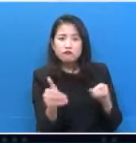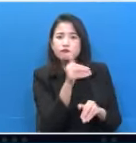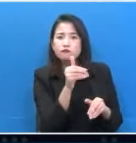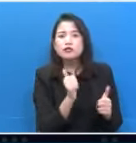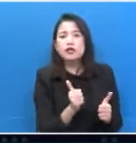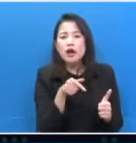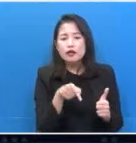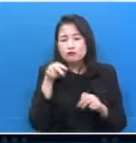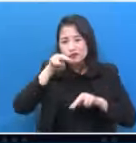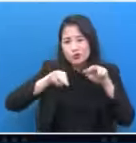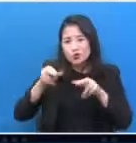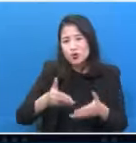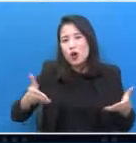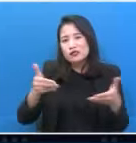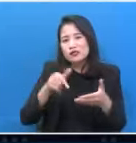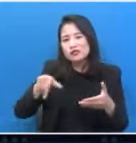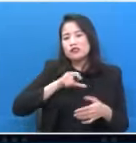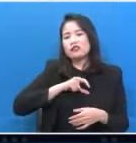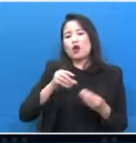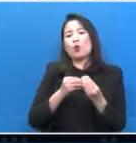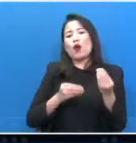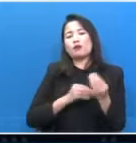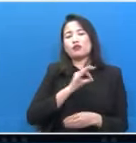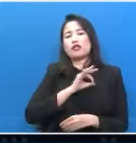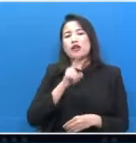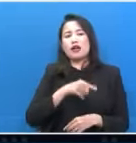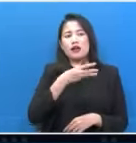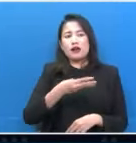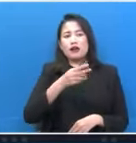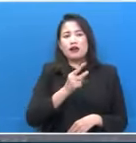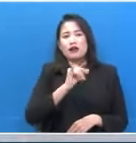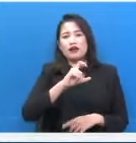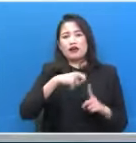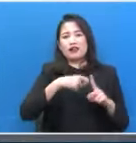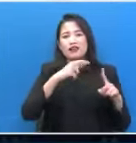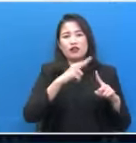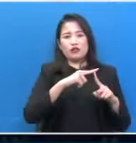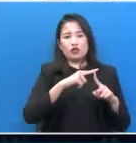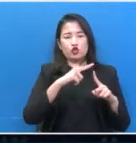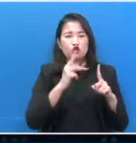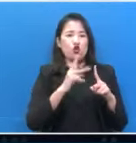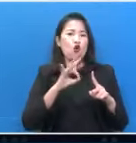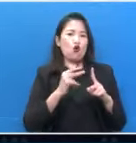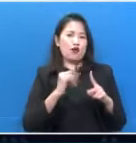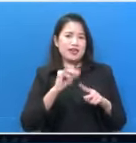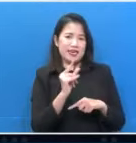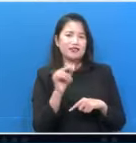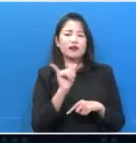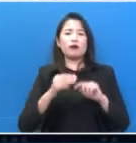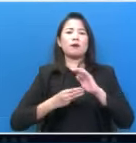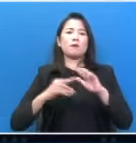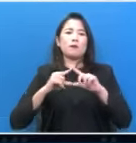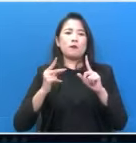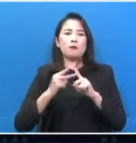konteks survei cawapres gitu. Ada nama Erick Thohir di sana dan juga nama Mahfud MD gitu. Erick Thohir bersaing ketat dengan Ridwan Kamil